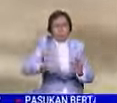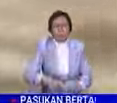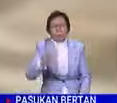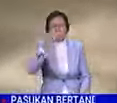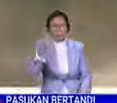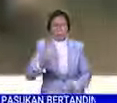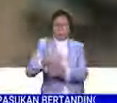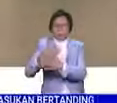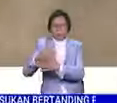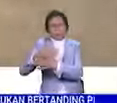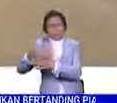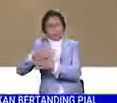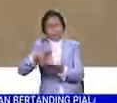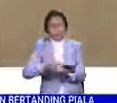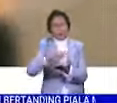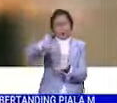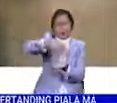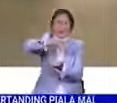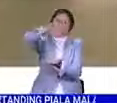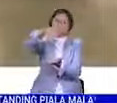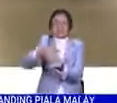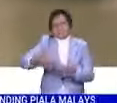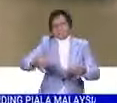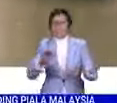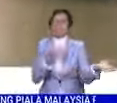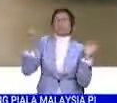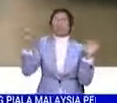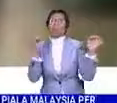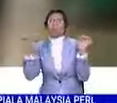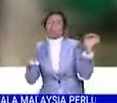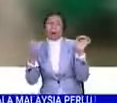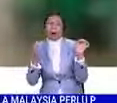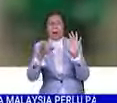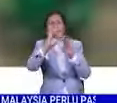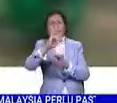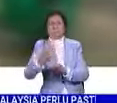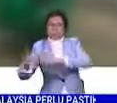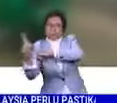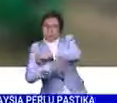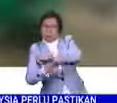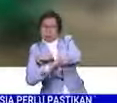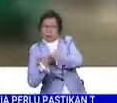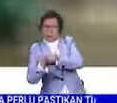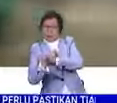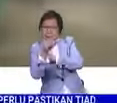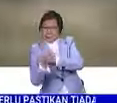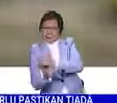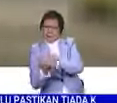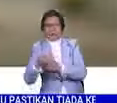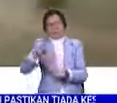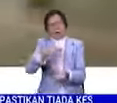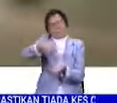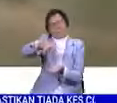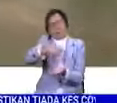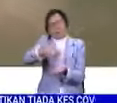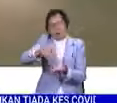Gara-gara kongsi video menari di tengah jalan, seorang selebriti Instagram disaman. Sheria Kalrah dilihat menari